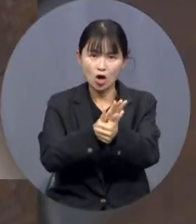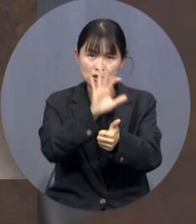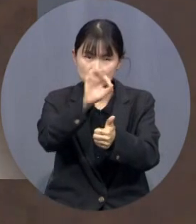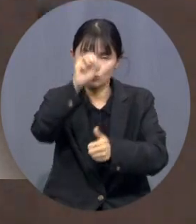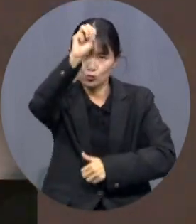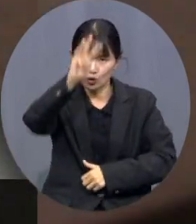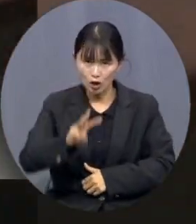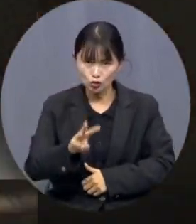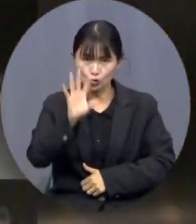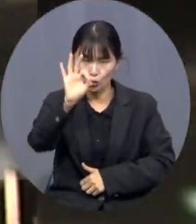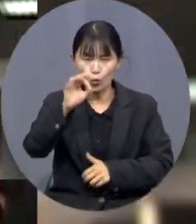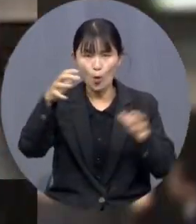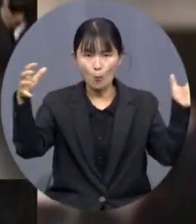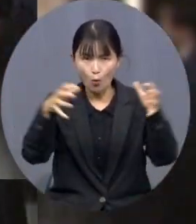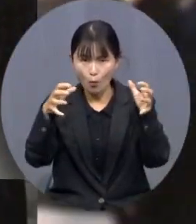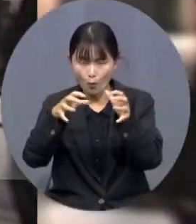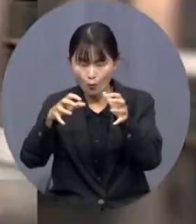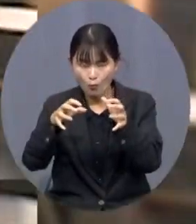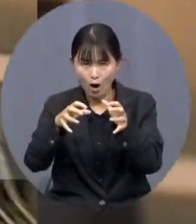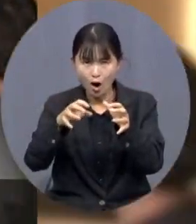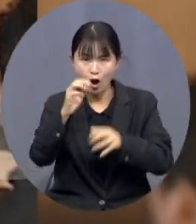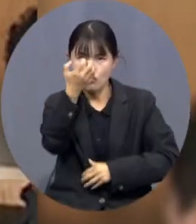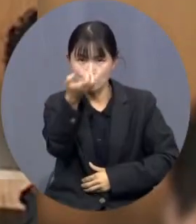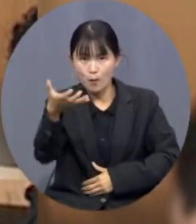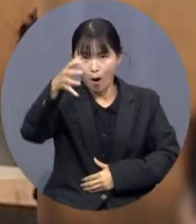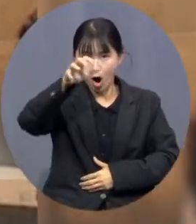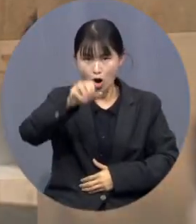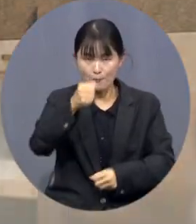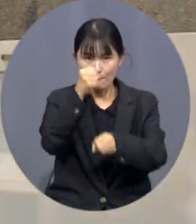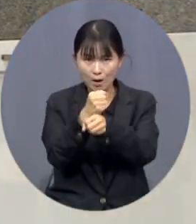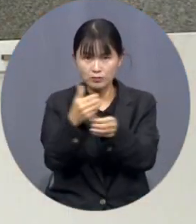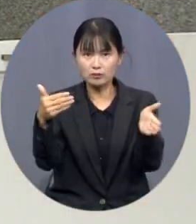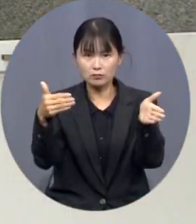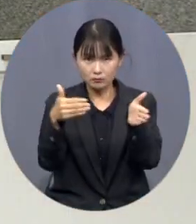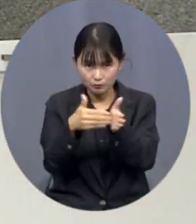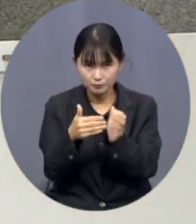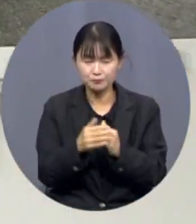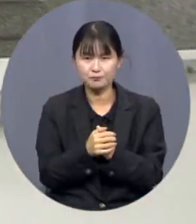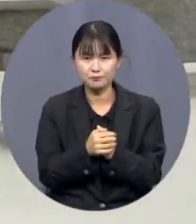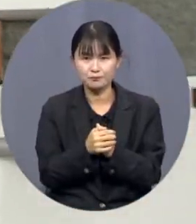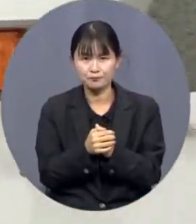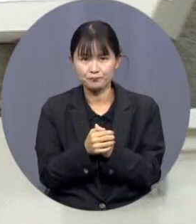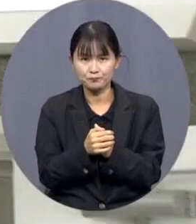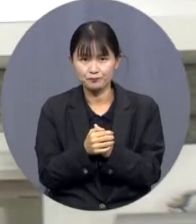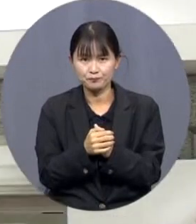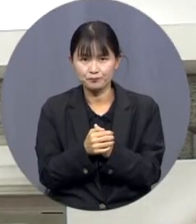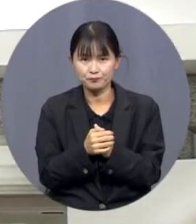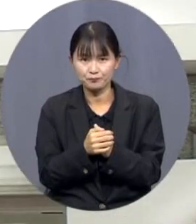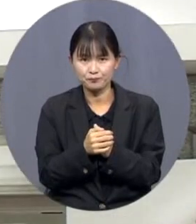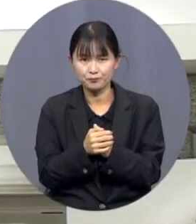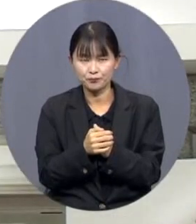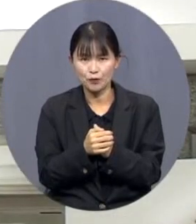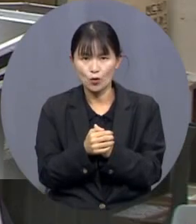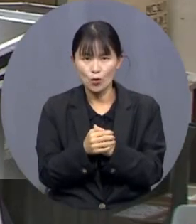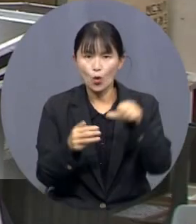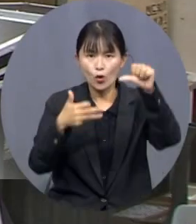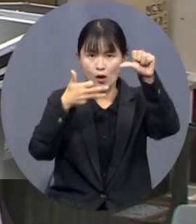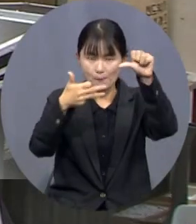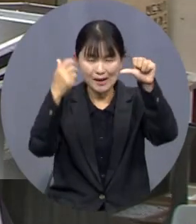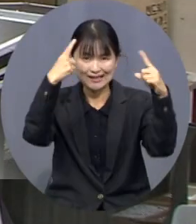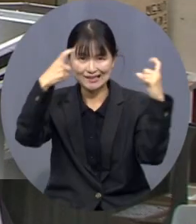광주시의 출연금 등을 모아 기금 90억 원을 만들었기 때문입니다. 이에 따라 5.18